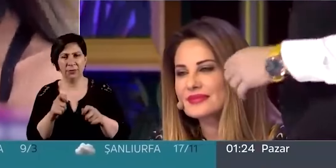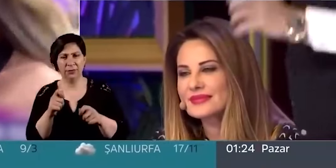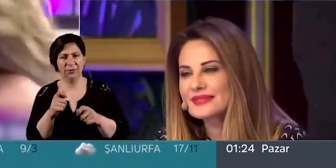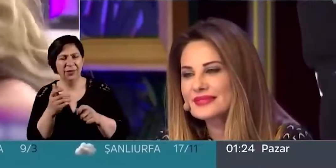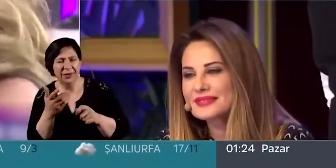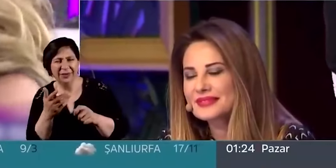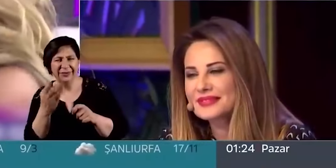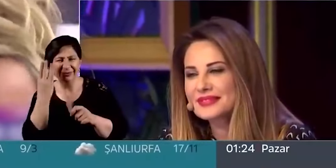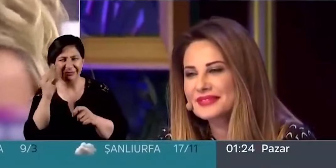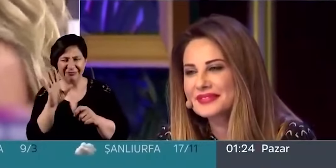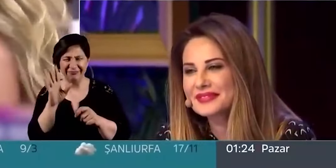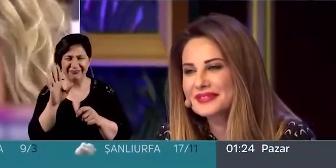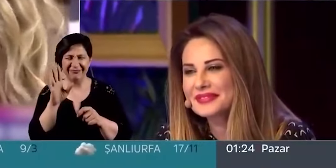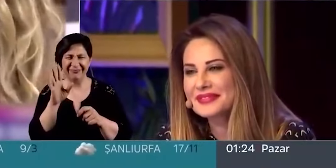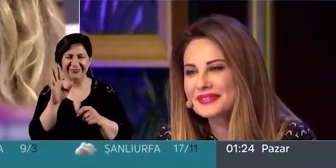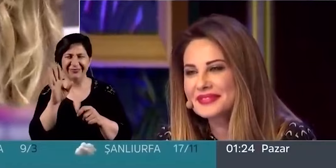o?